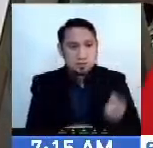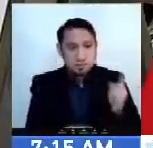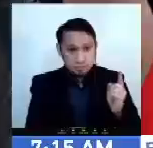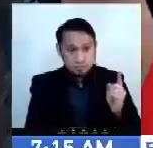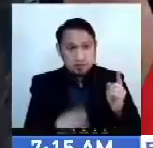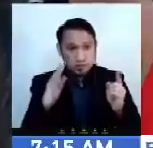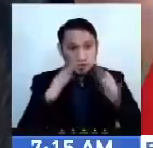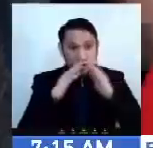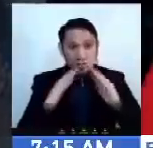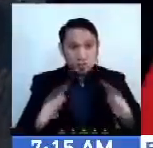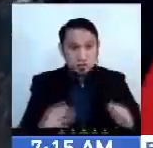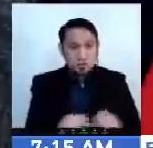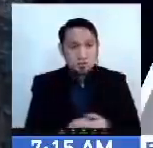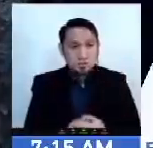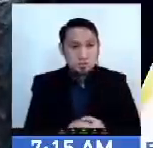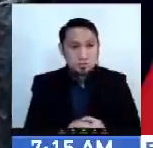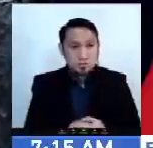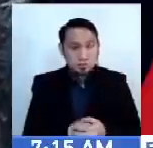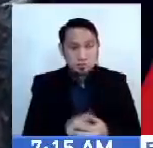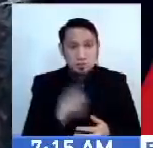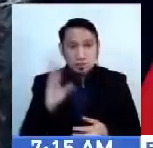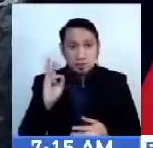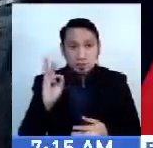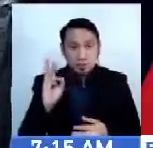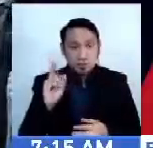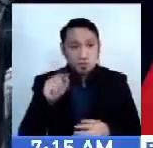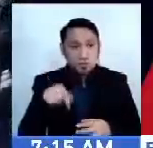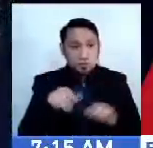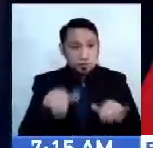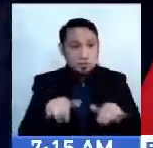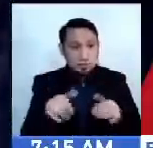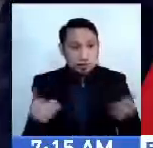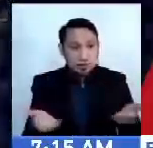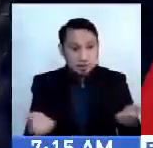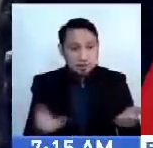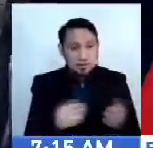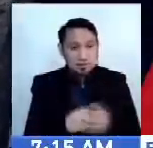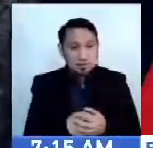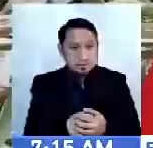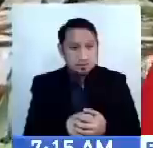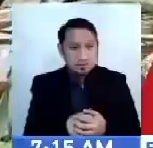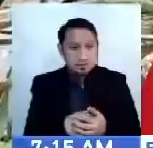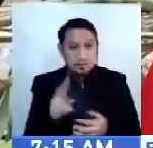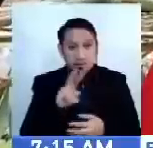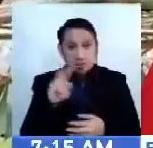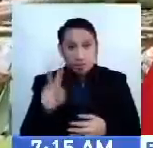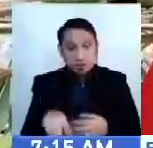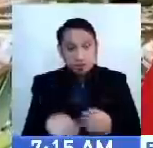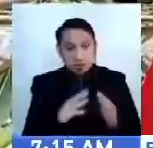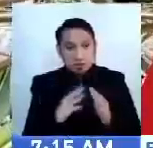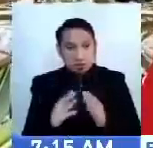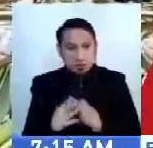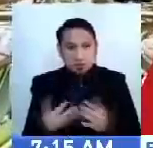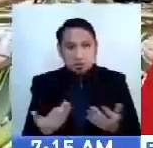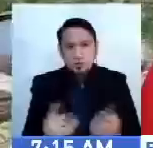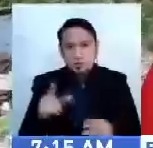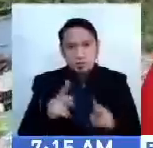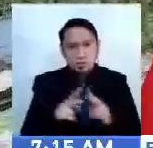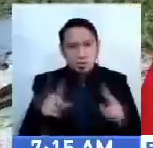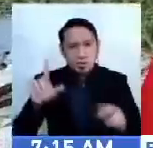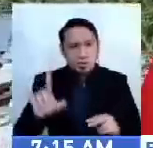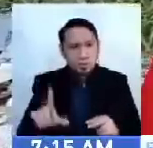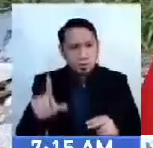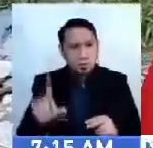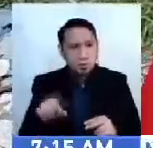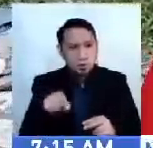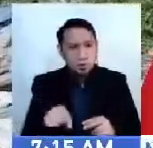Editha. Halos 60 taon na siyang nakatira rito sa Barangay Palasan sa Valenzuela. Mababa ang kanilang lugar at malapit sa ilog